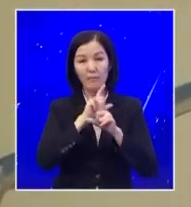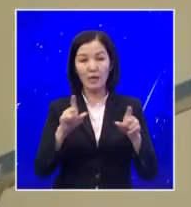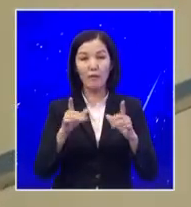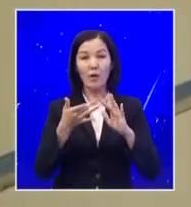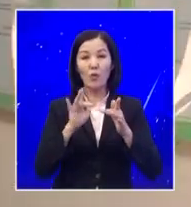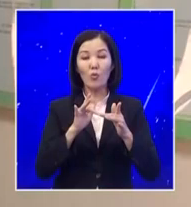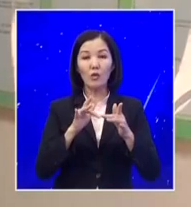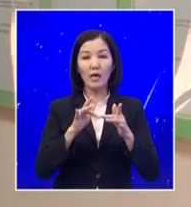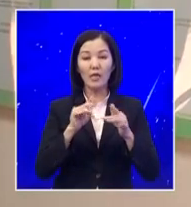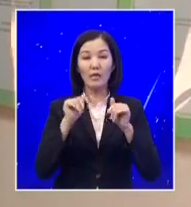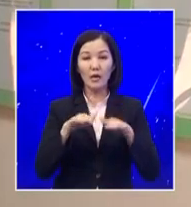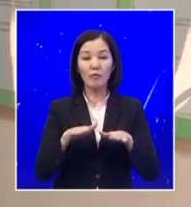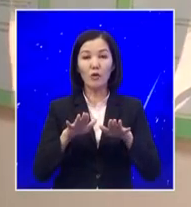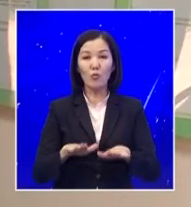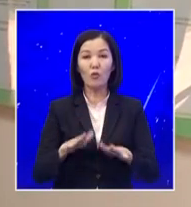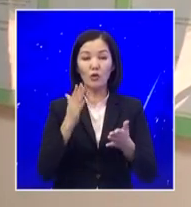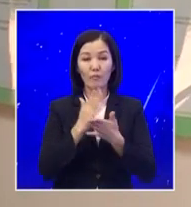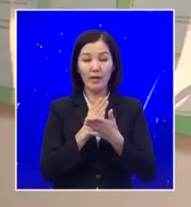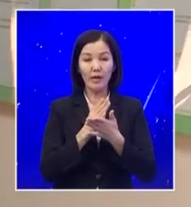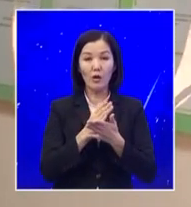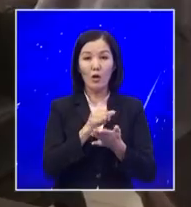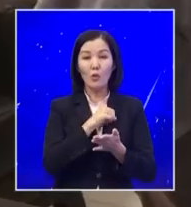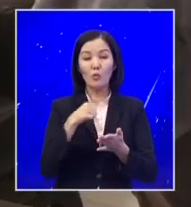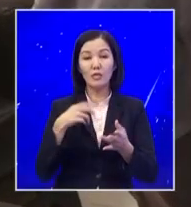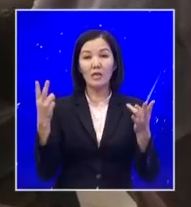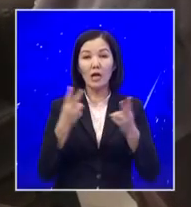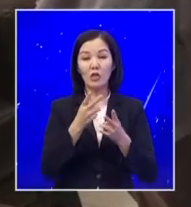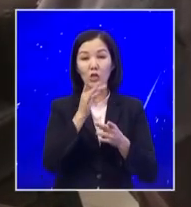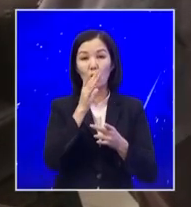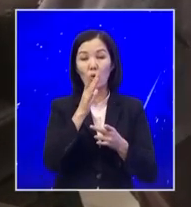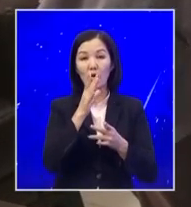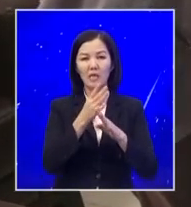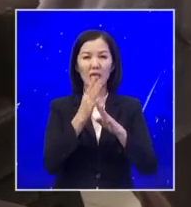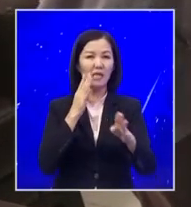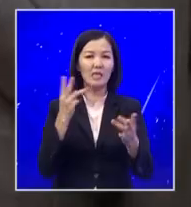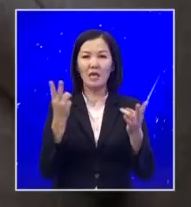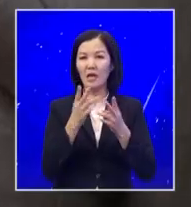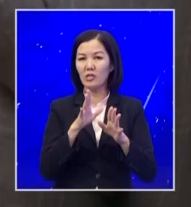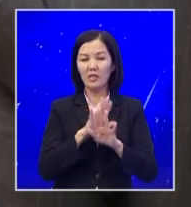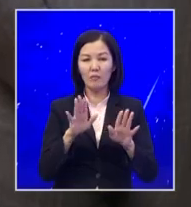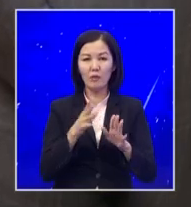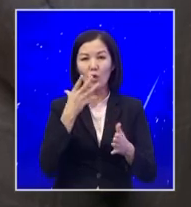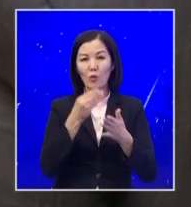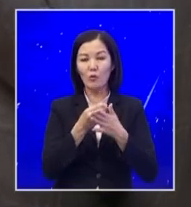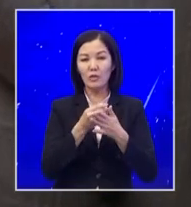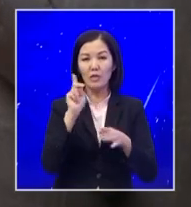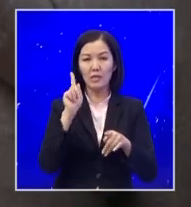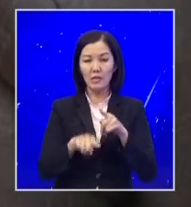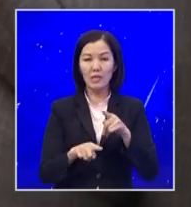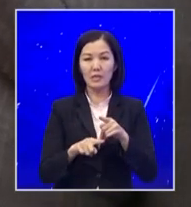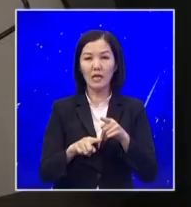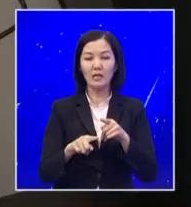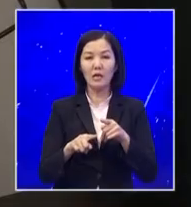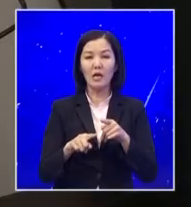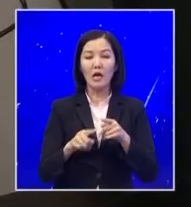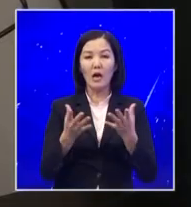онлайн қабылдау бұрыштары ашылған. Тұрғындар өздеріне тиімді уақыт пен ұзын сонар кезексіз ашық түрде өз сауалдарын